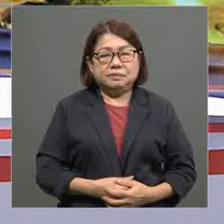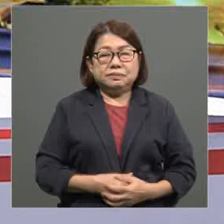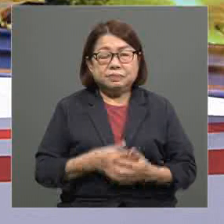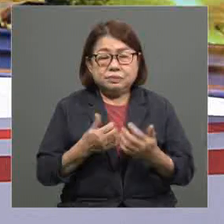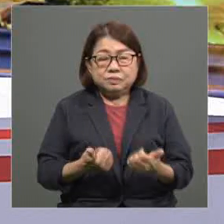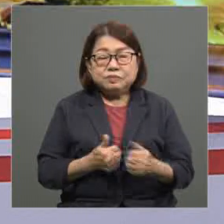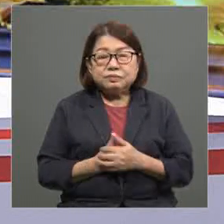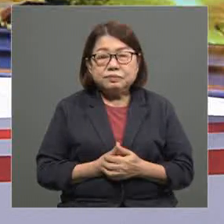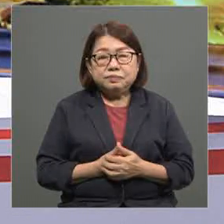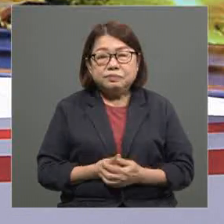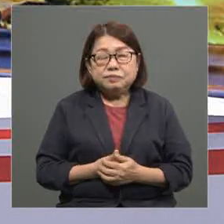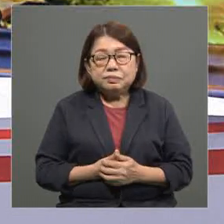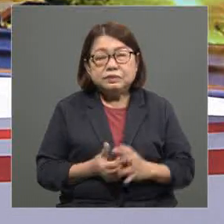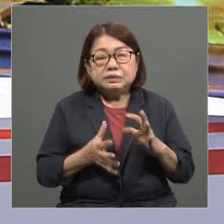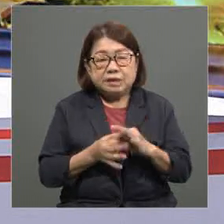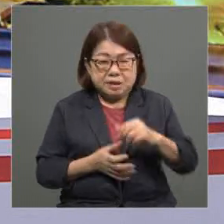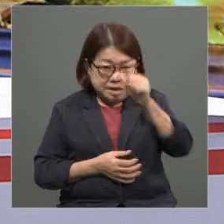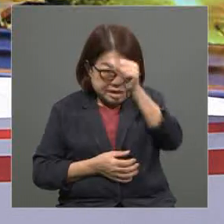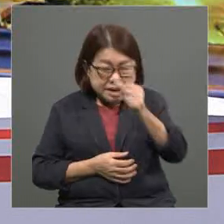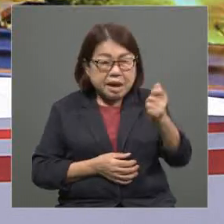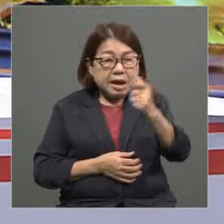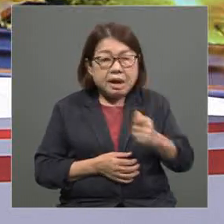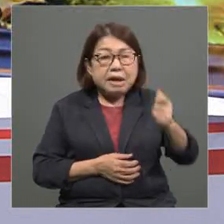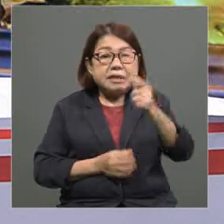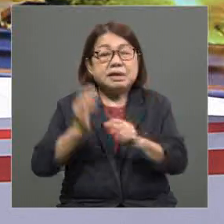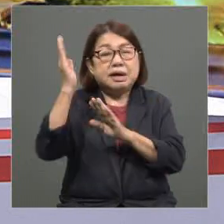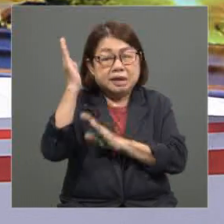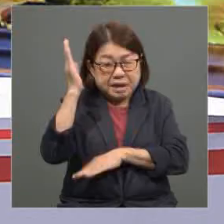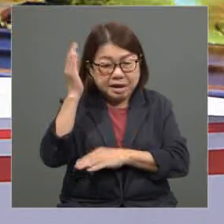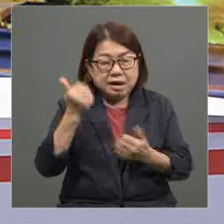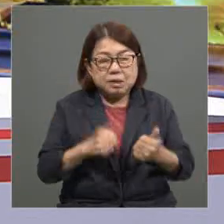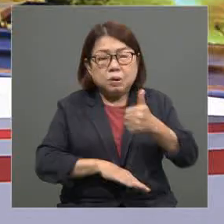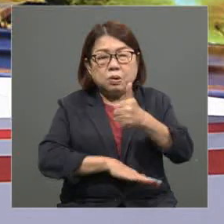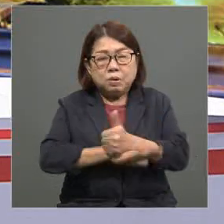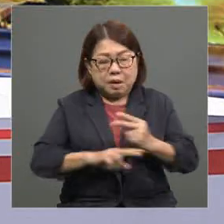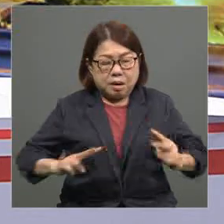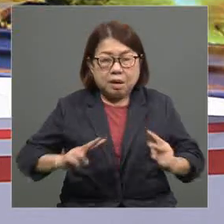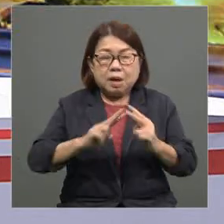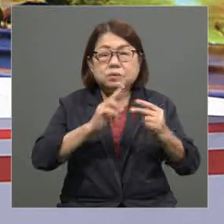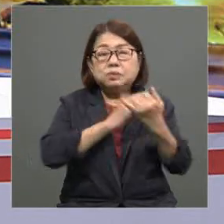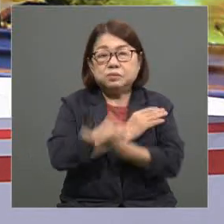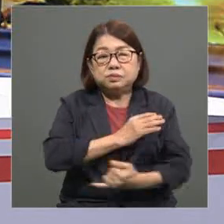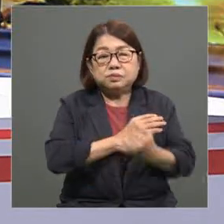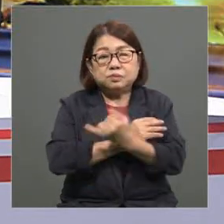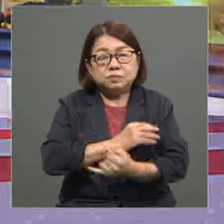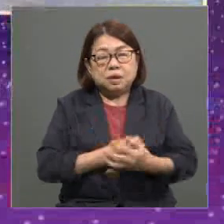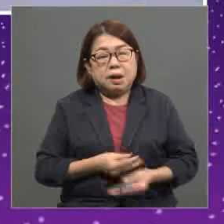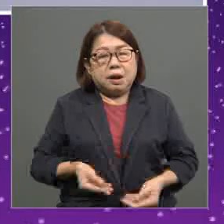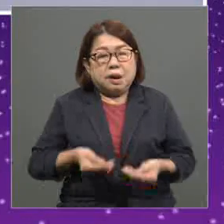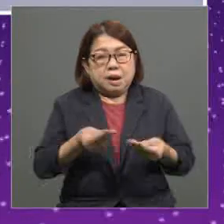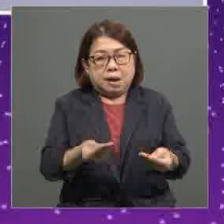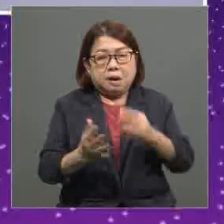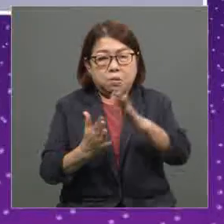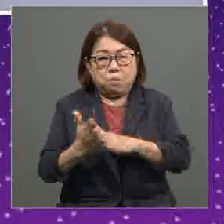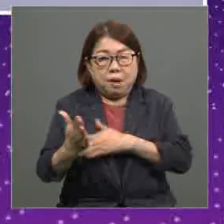ต่อเนื่องกันที่ประเด็นนี้เลยนะครับเรื่องของอินเดียเรื่องของเอเชียใต้เนี่ยแหละครับเพราะว่าวันนี้ทางรัฐมนตรีว่าการกระทรวงการต่างประเทศเนี่ยได้มีการมอบนโยบ